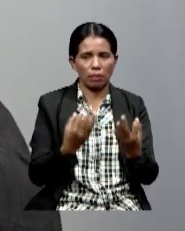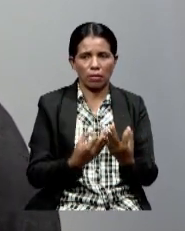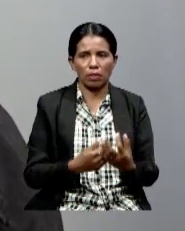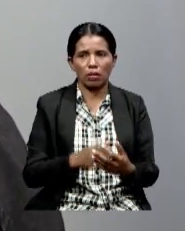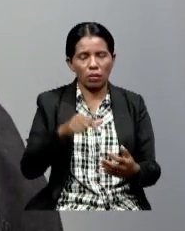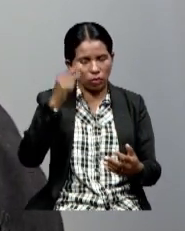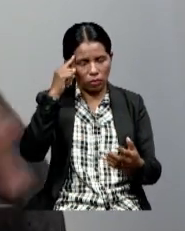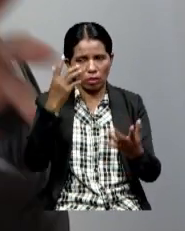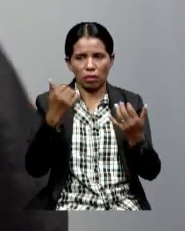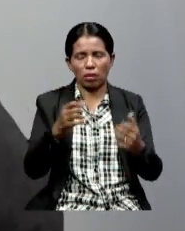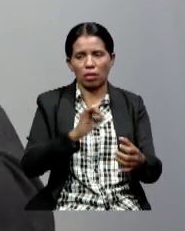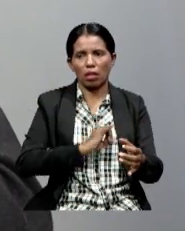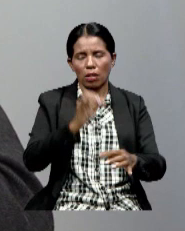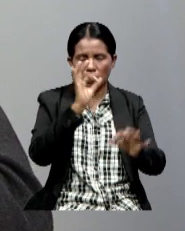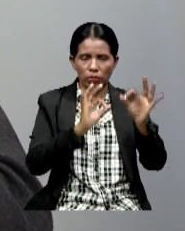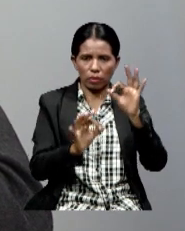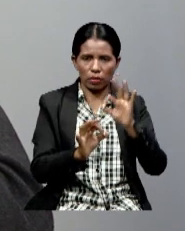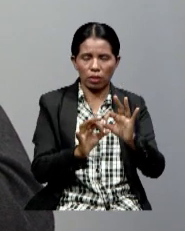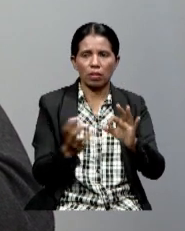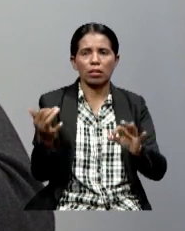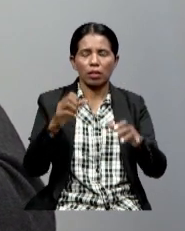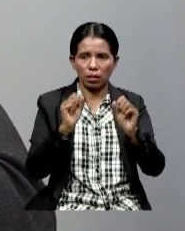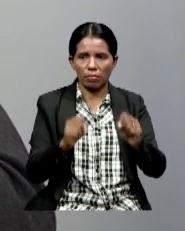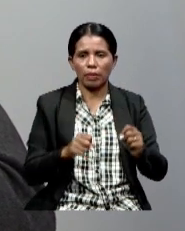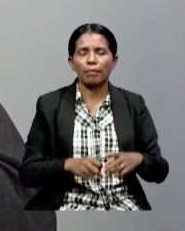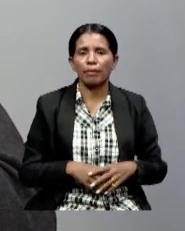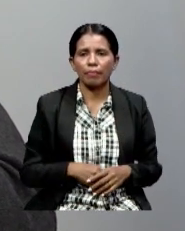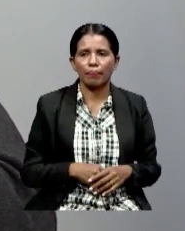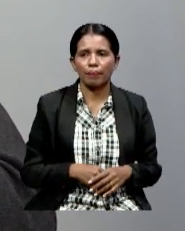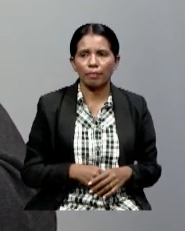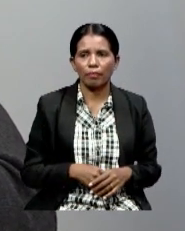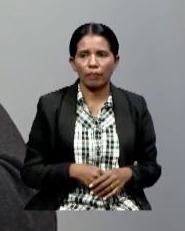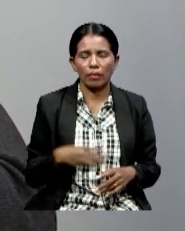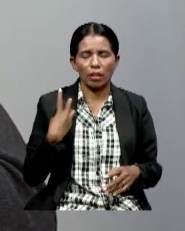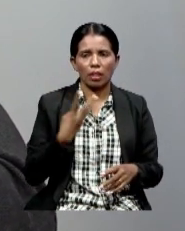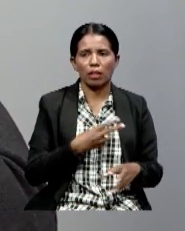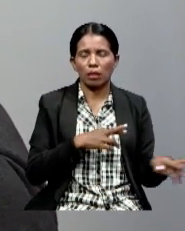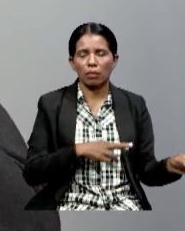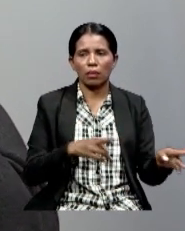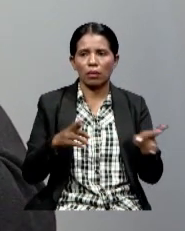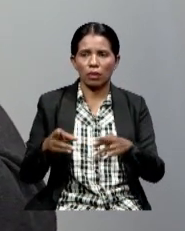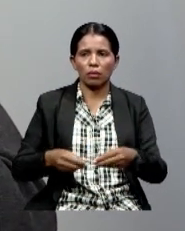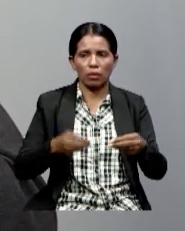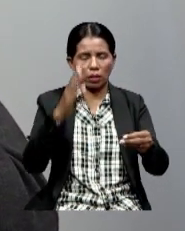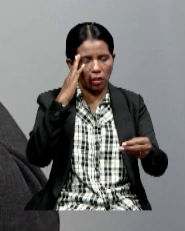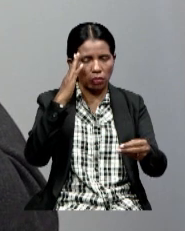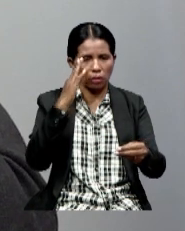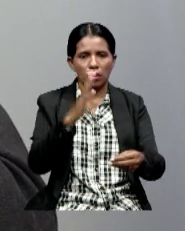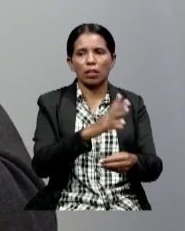uber na gora neng hau fiar kata ita sira sebele, ita pronto para fo, ita niya hau neng ita opinion